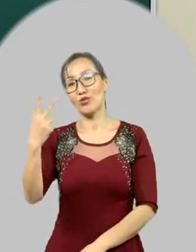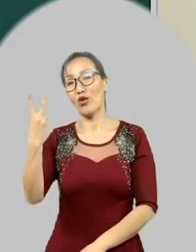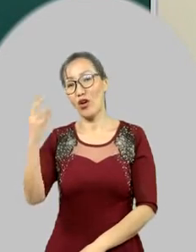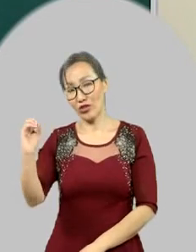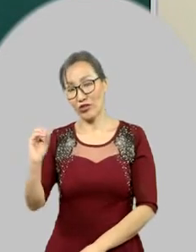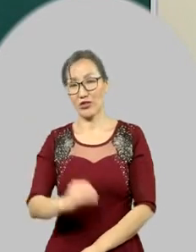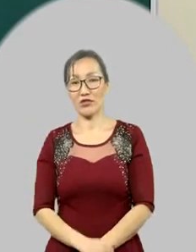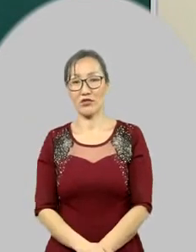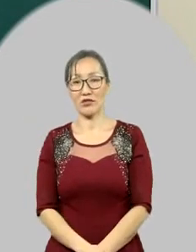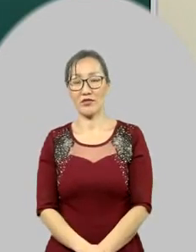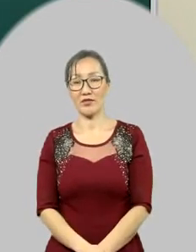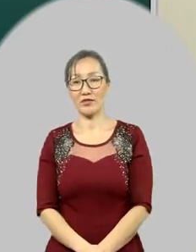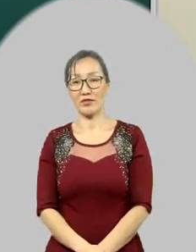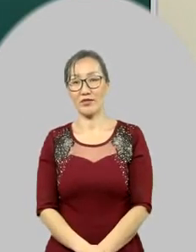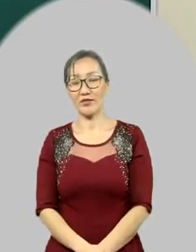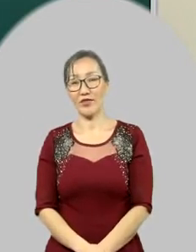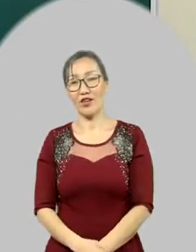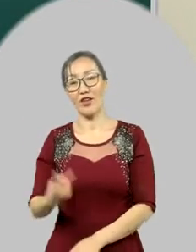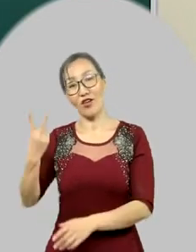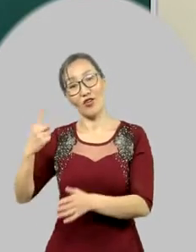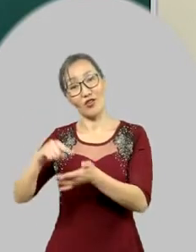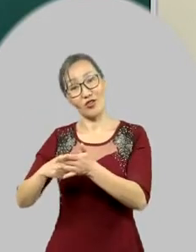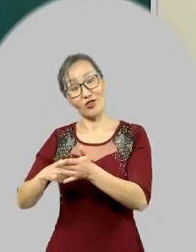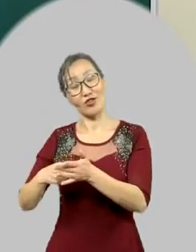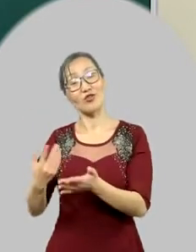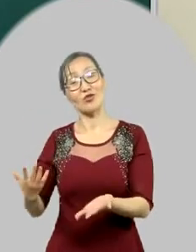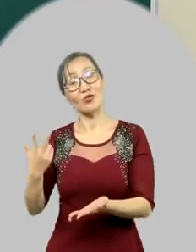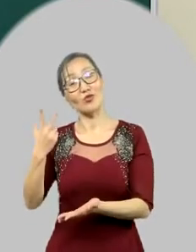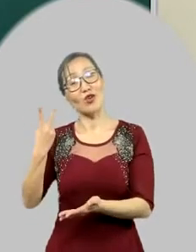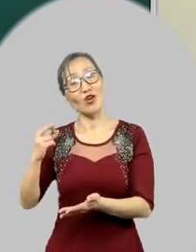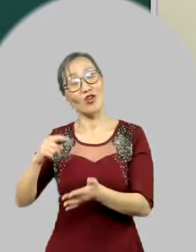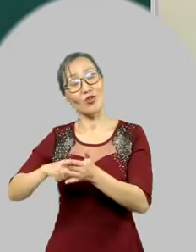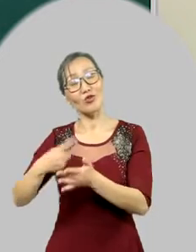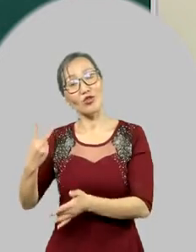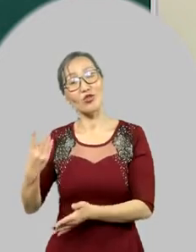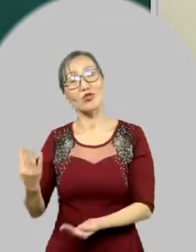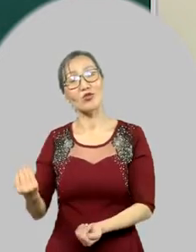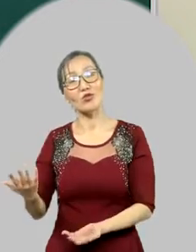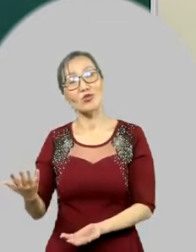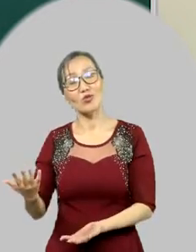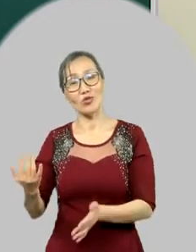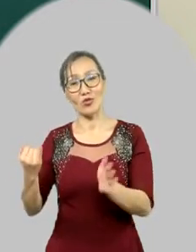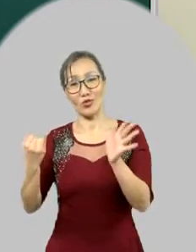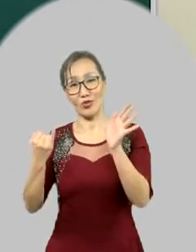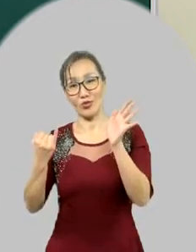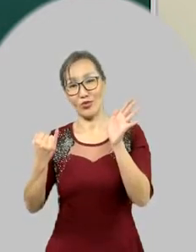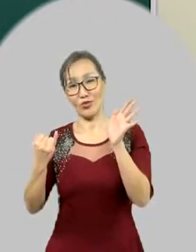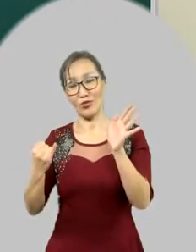320. За дараагийн тоо 320-ыг 2 дахин